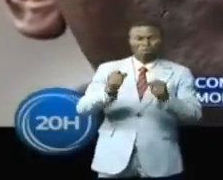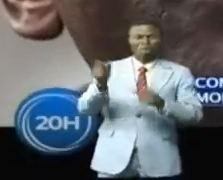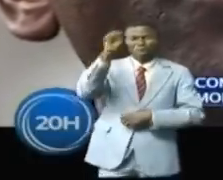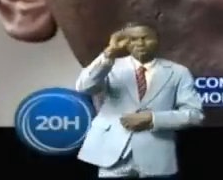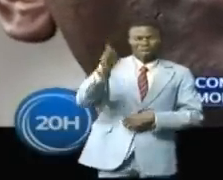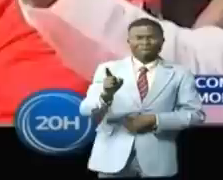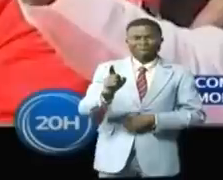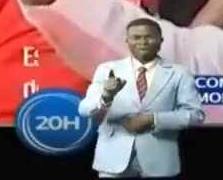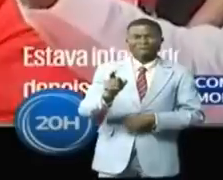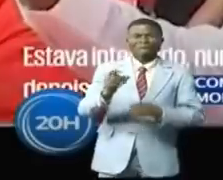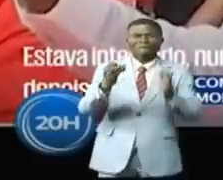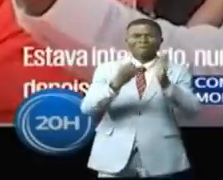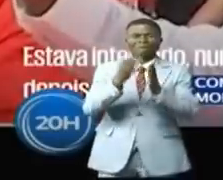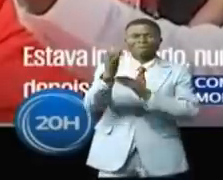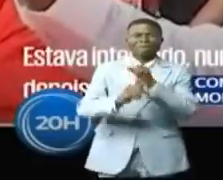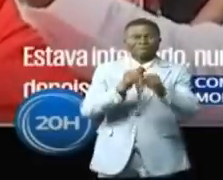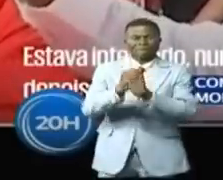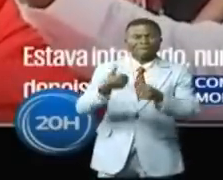presque 4 décennies.